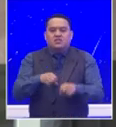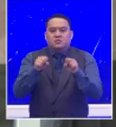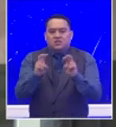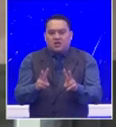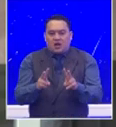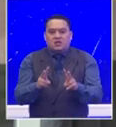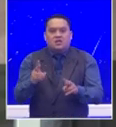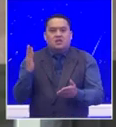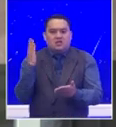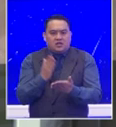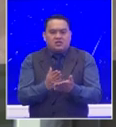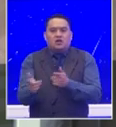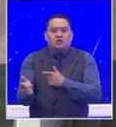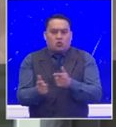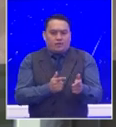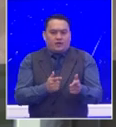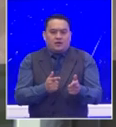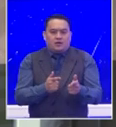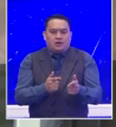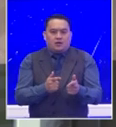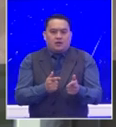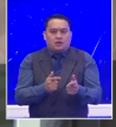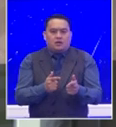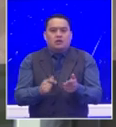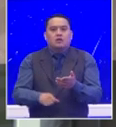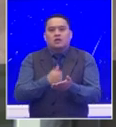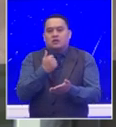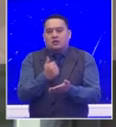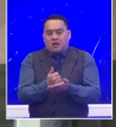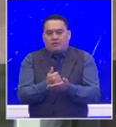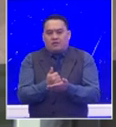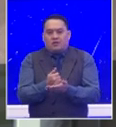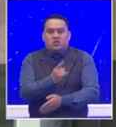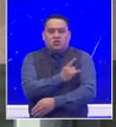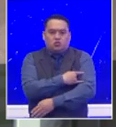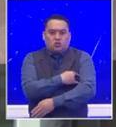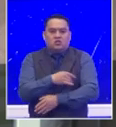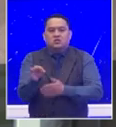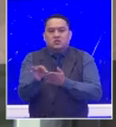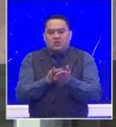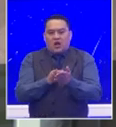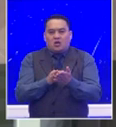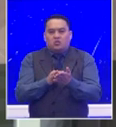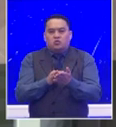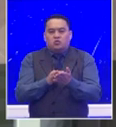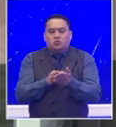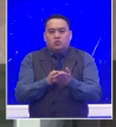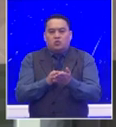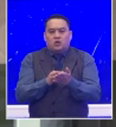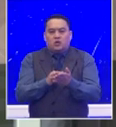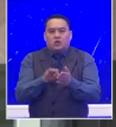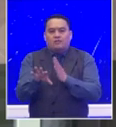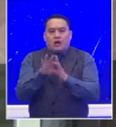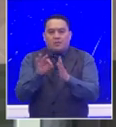во всех входах. В главных ходах стоят у нас дежуранты, которые сразу же фильтруют пациентов,